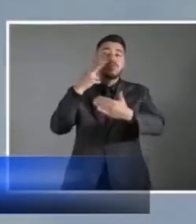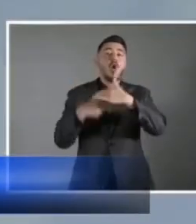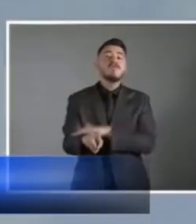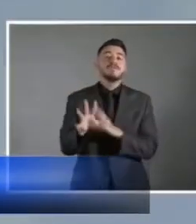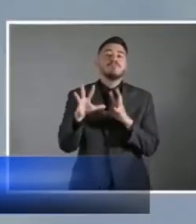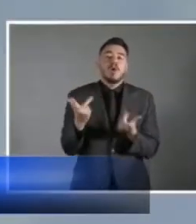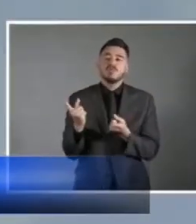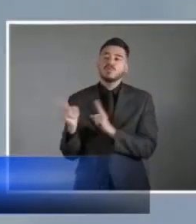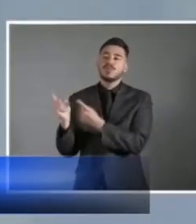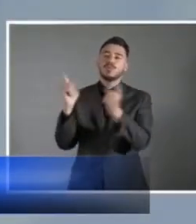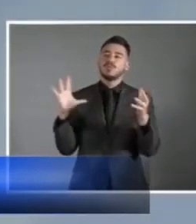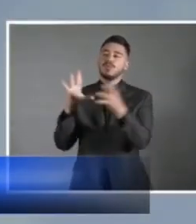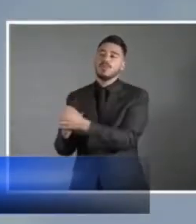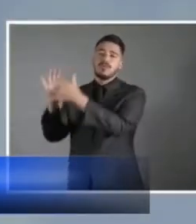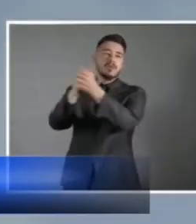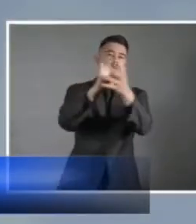Φίλες και φίλοι,